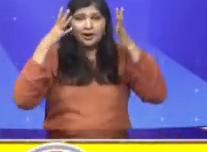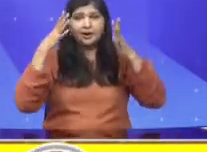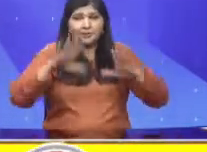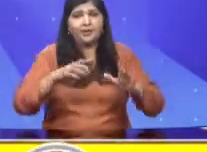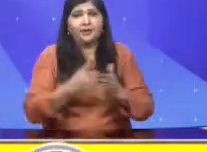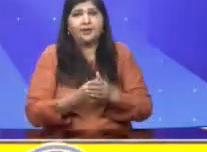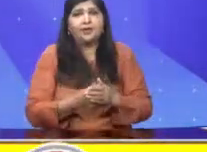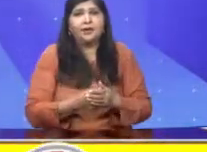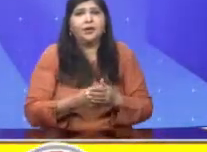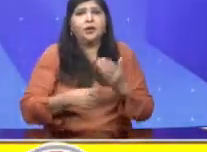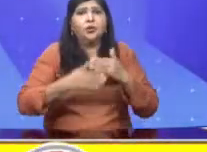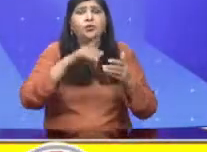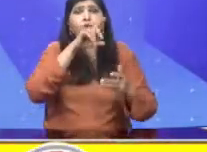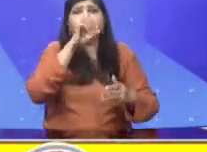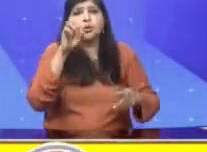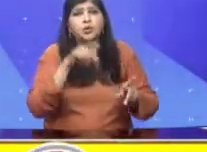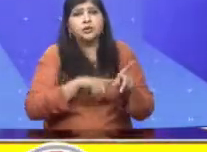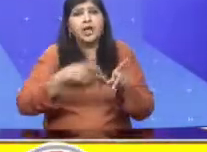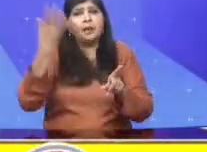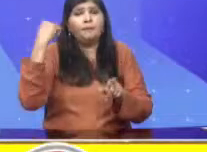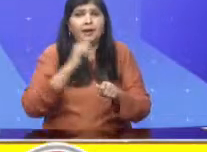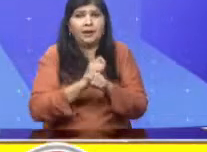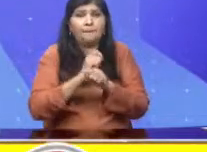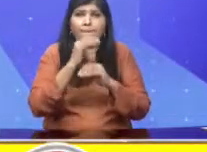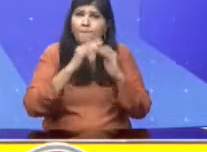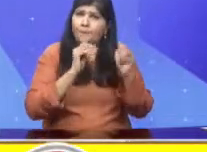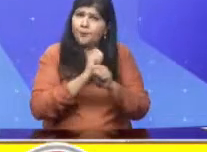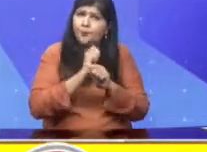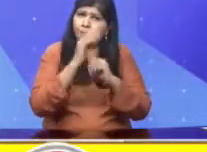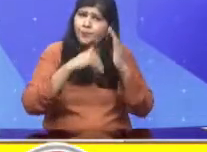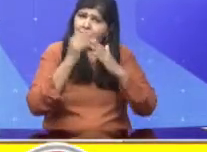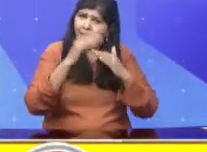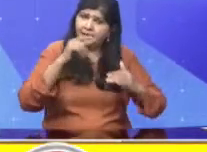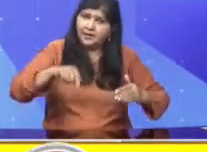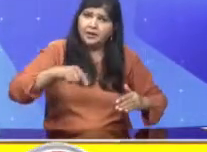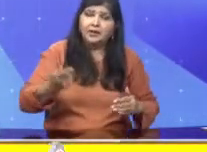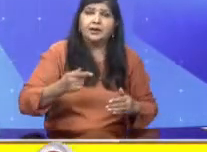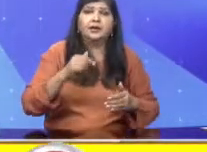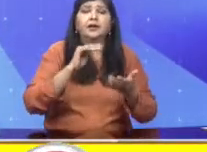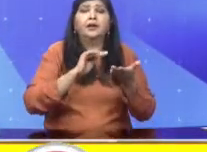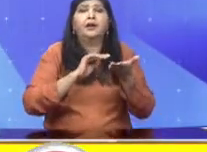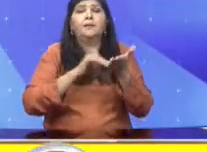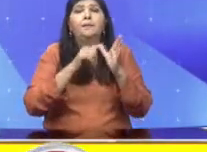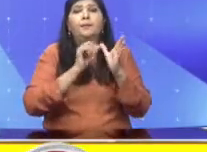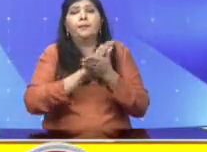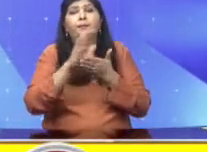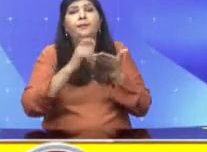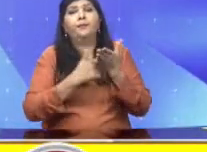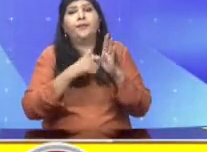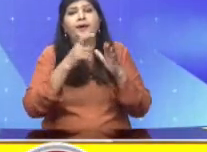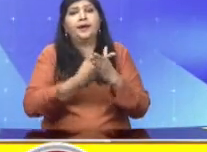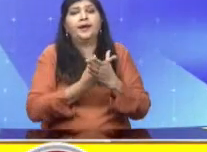गुरुद्वारा लगबग सों साल पहले बना था। और यहां भाई महराची जी जी